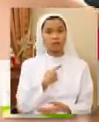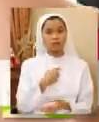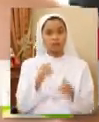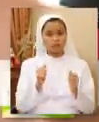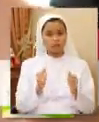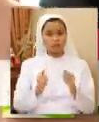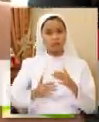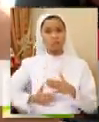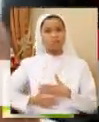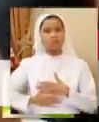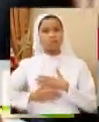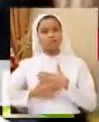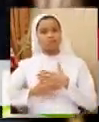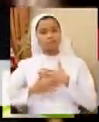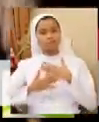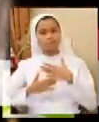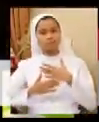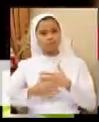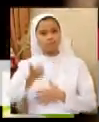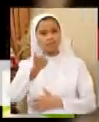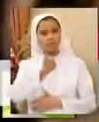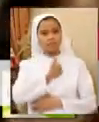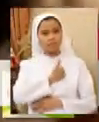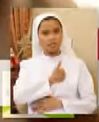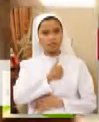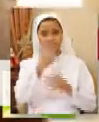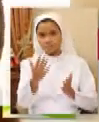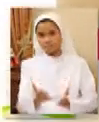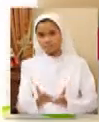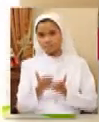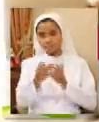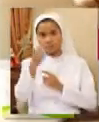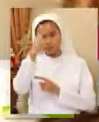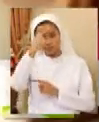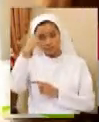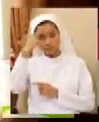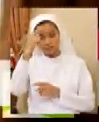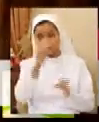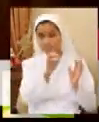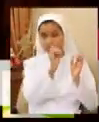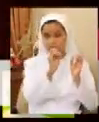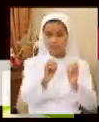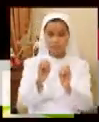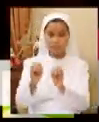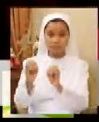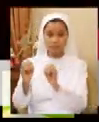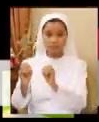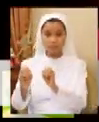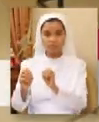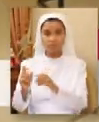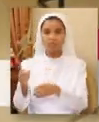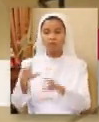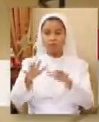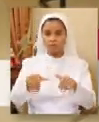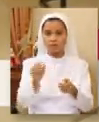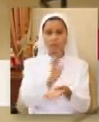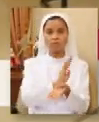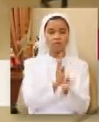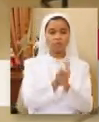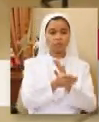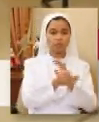mga naando doon na pumupunta sa inyo, sister, kasi natuturuan ninyo siya ng association, mingling pa. So yung self-confidence